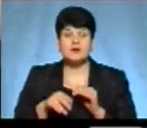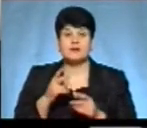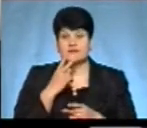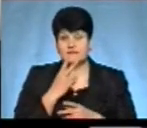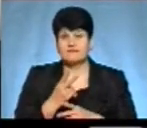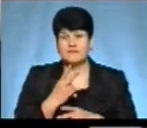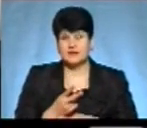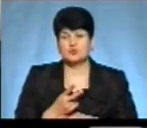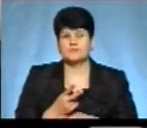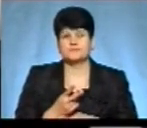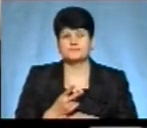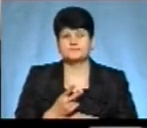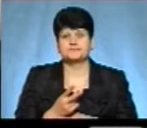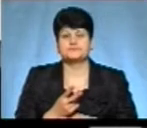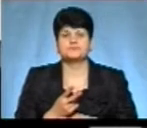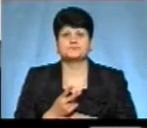відповідно, певні